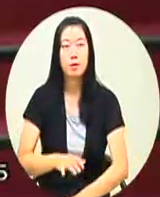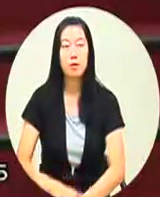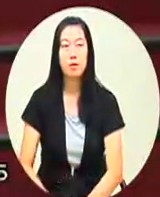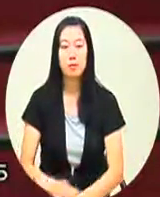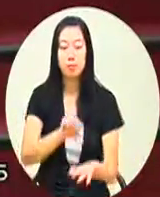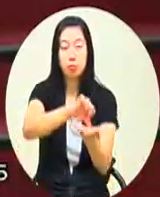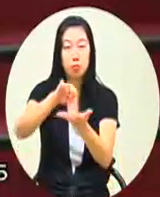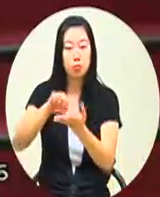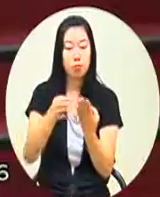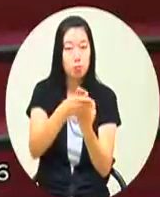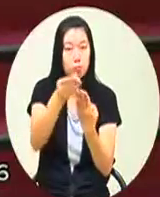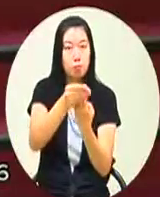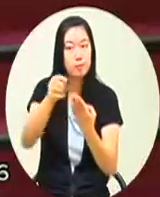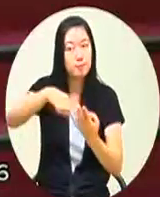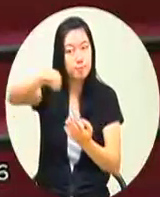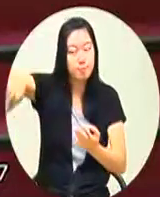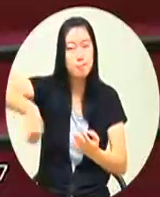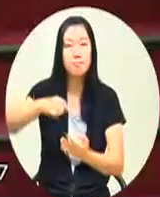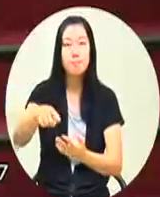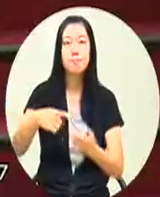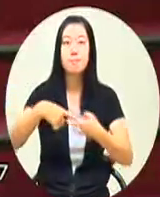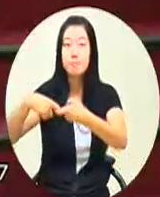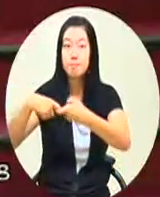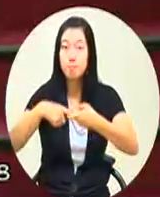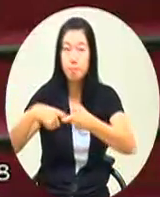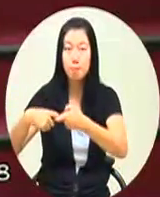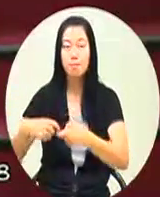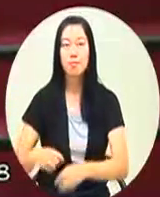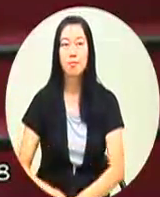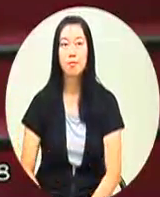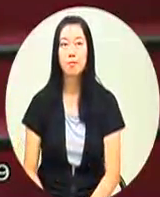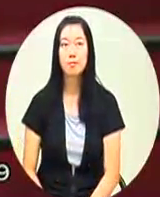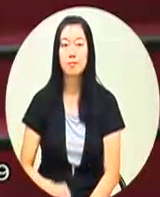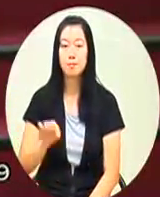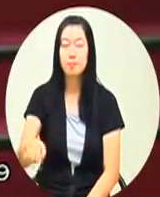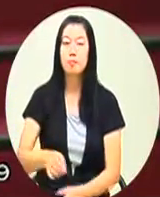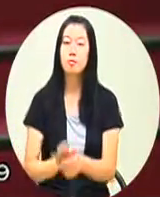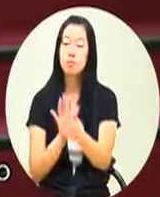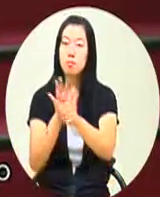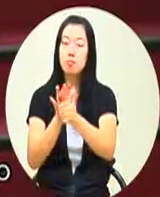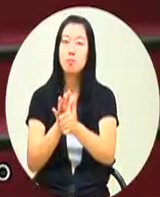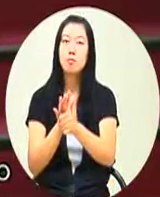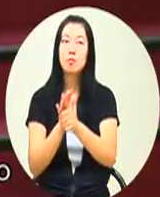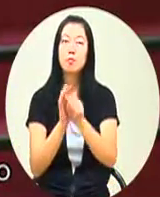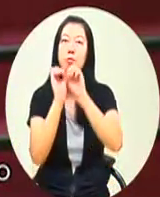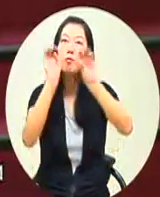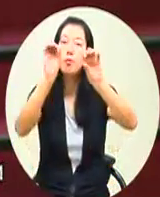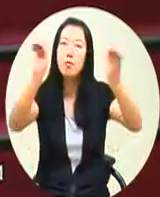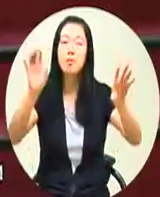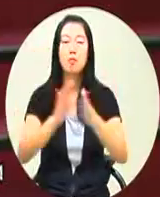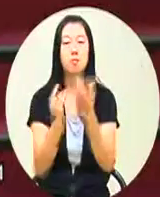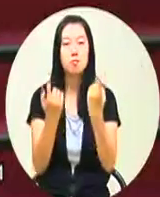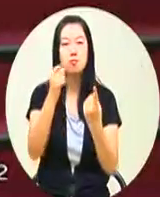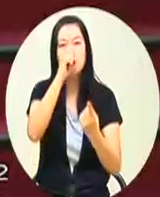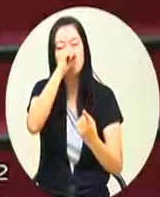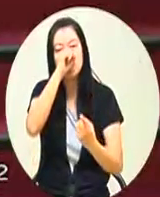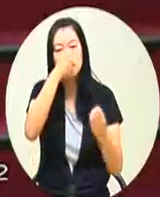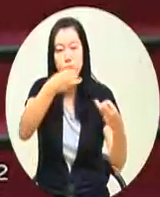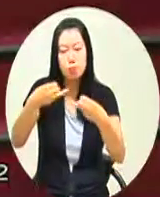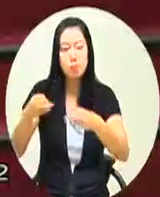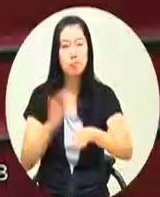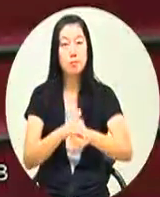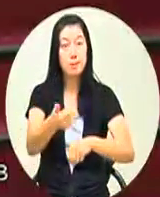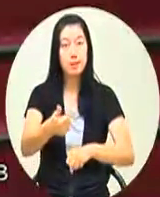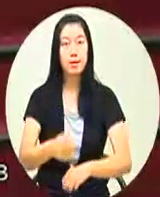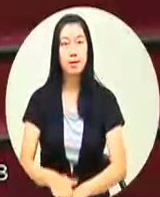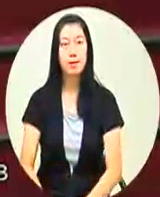种茶的乡亲啊，有一个联系。那么这样的话，行销呢会比较有效果。